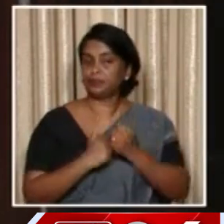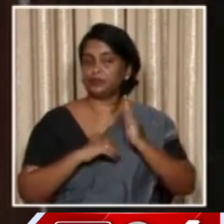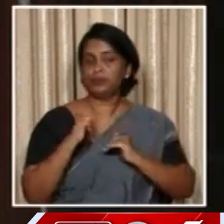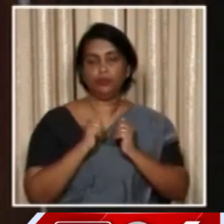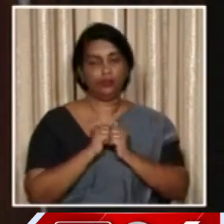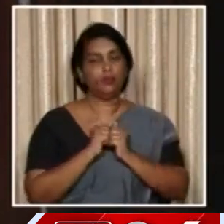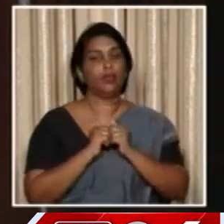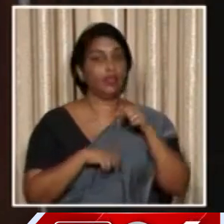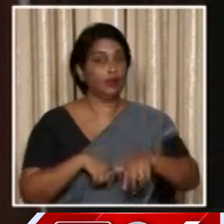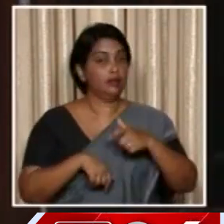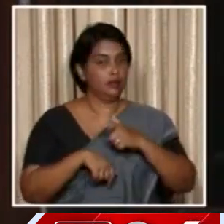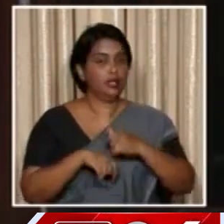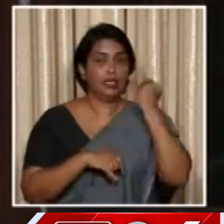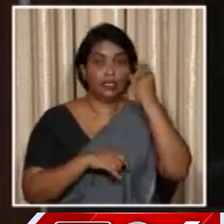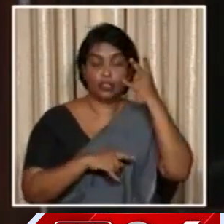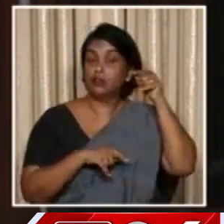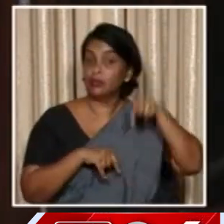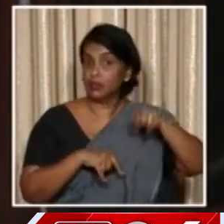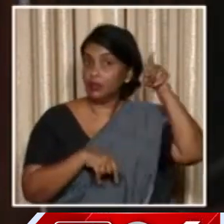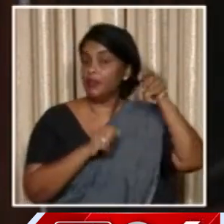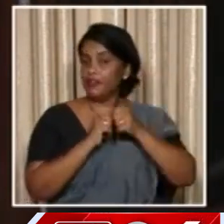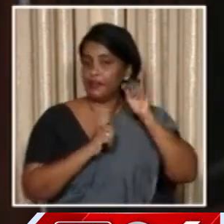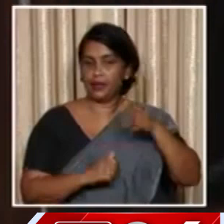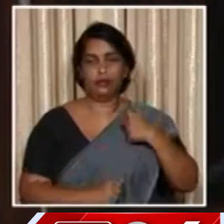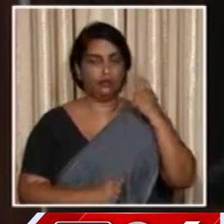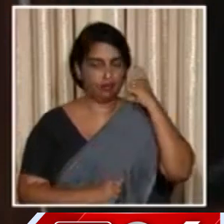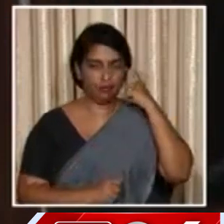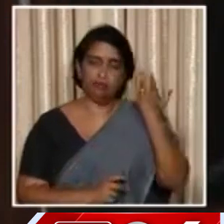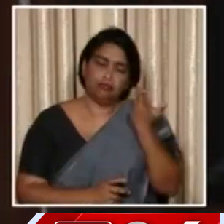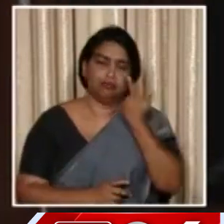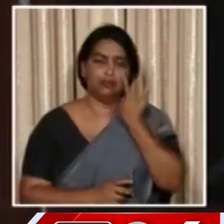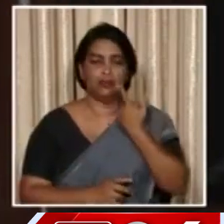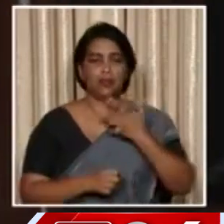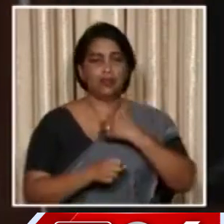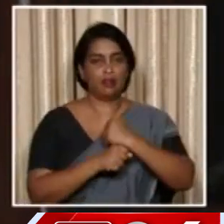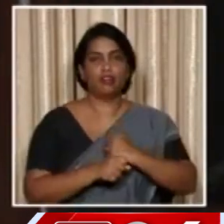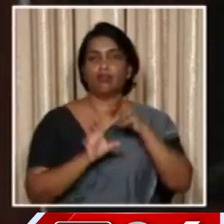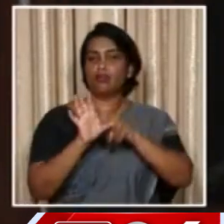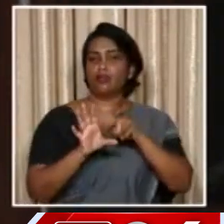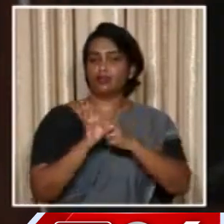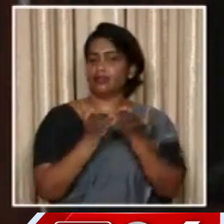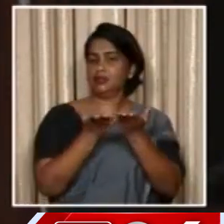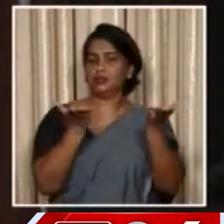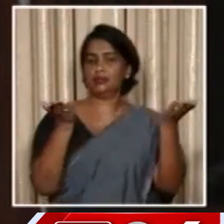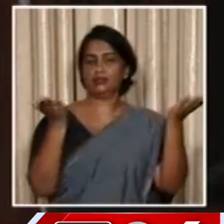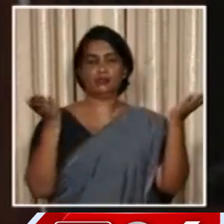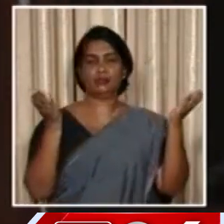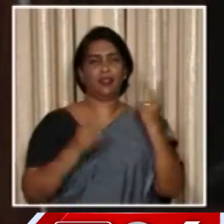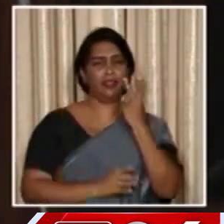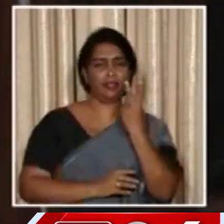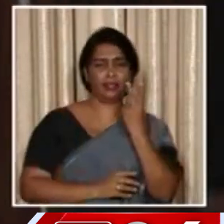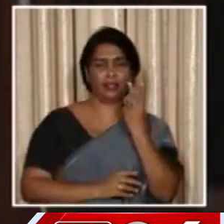मेदियातीम मे मोहते दि सिंगापुर सिट करई किल हितनो अभी कनगाटुनो आंडुपाक्षी आसन बलुअम देने